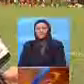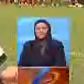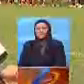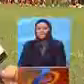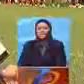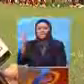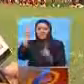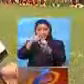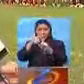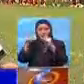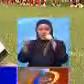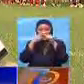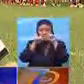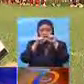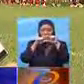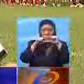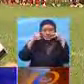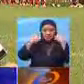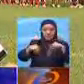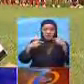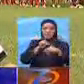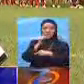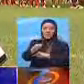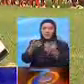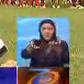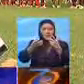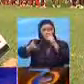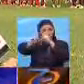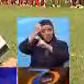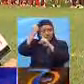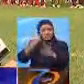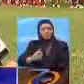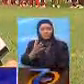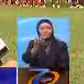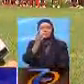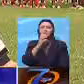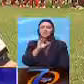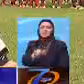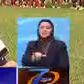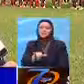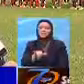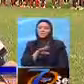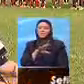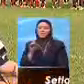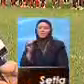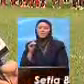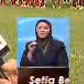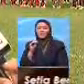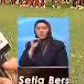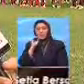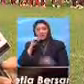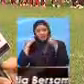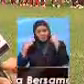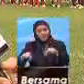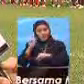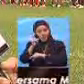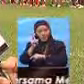target first game semestinya nak menang dan untuk second game Dand